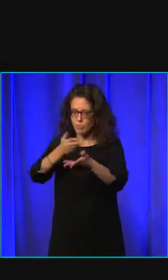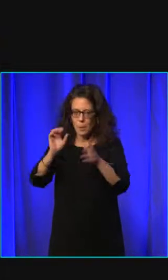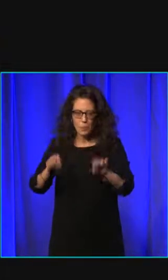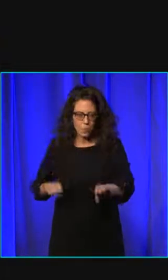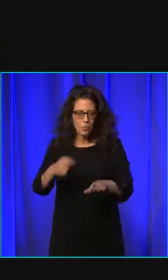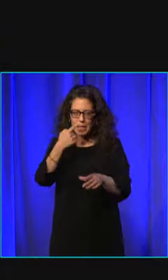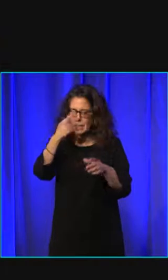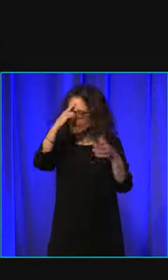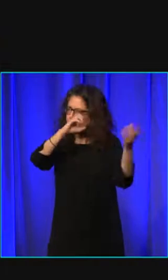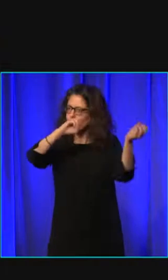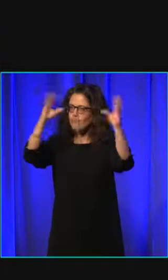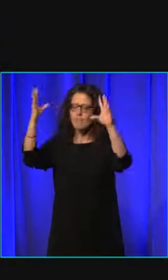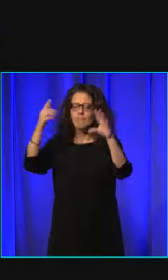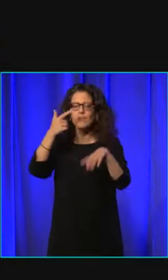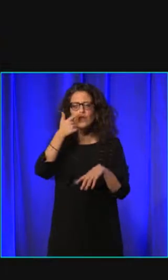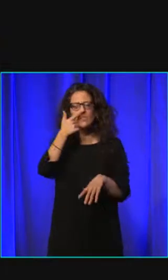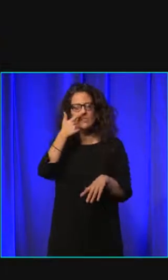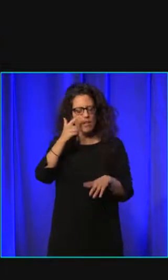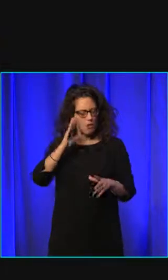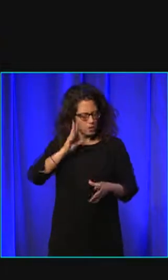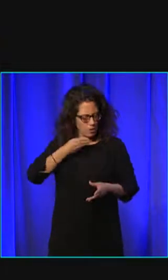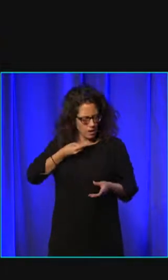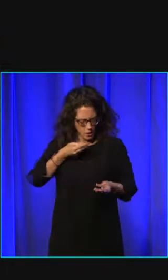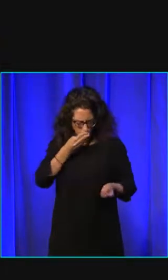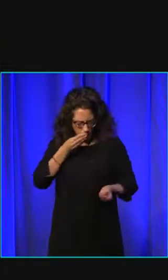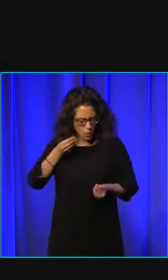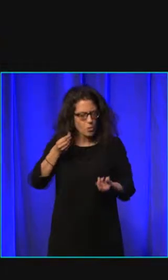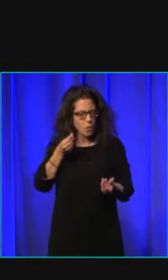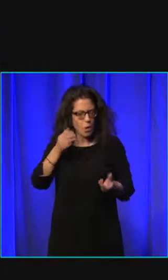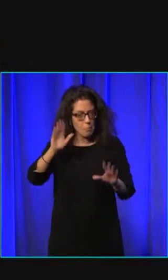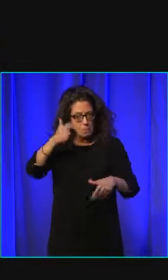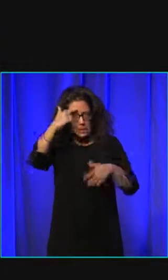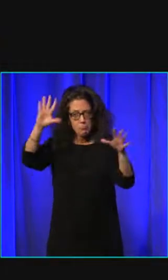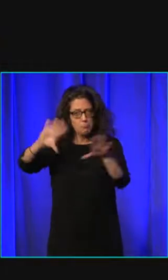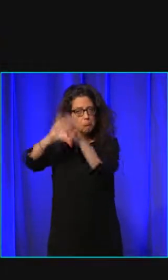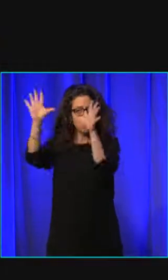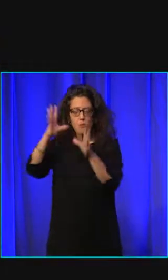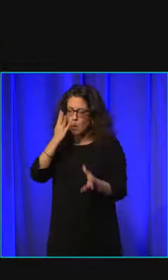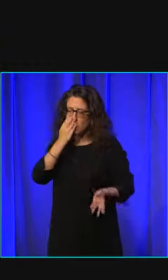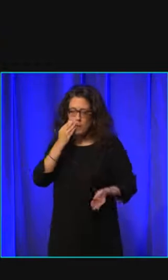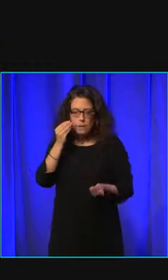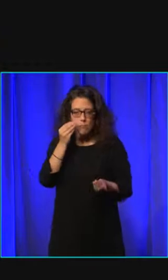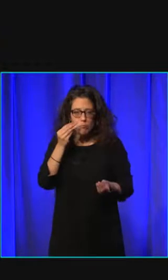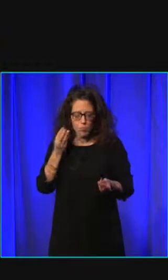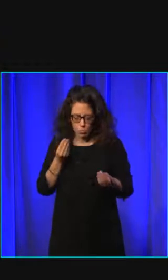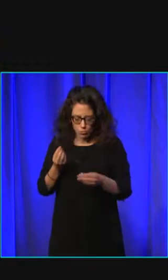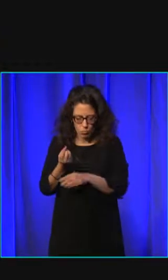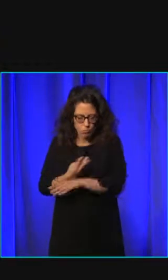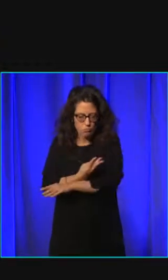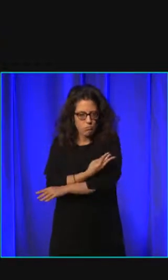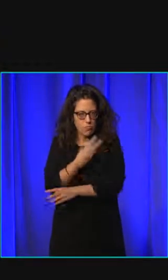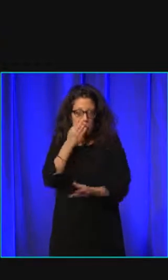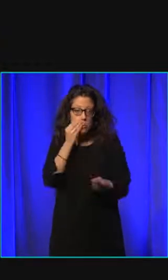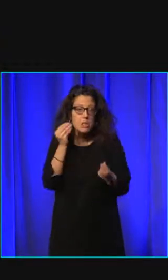sujet, on ressent un certain nombre de sensations, on parle de sensations subjectives. Et bien, ces sensations que